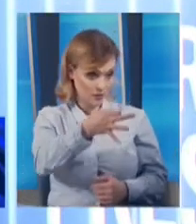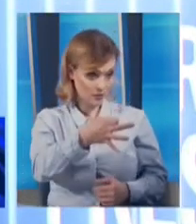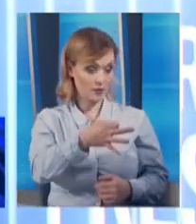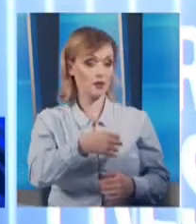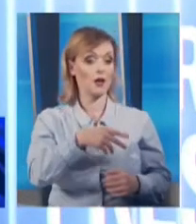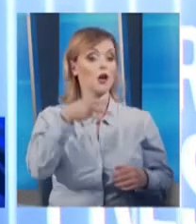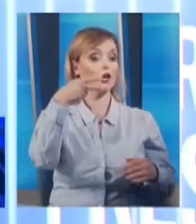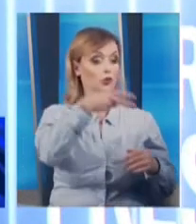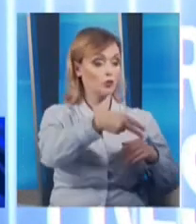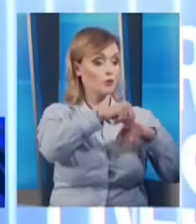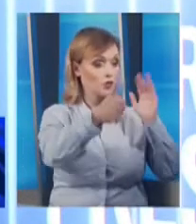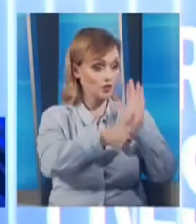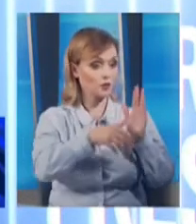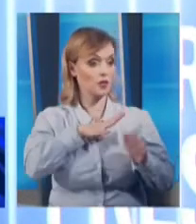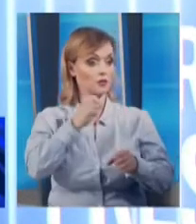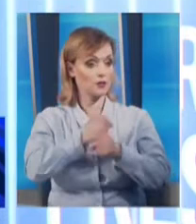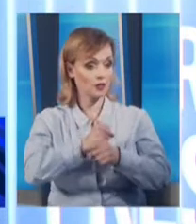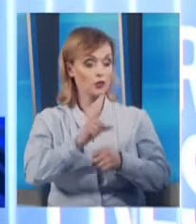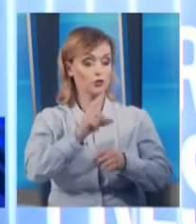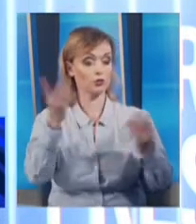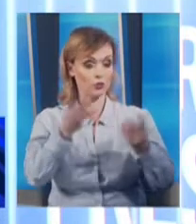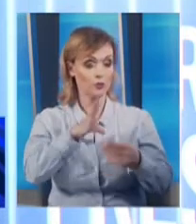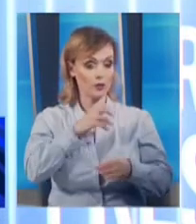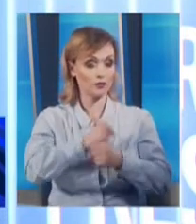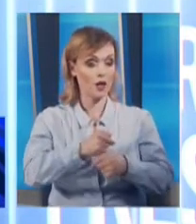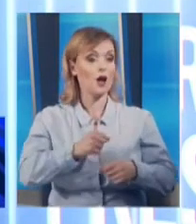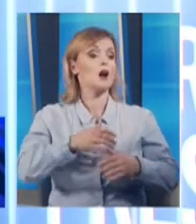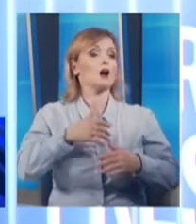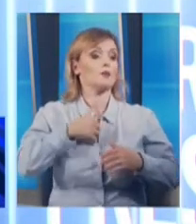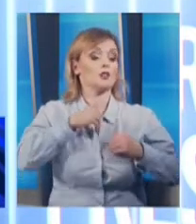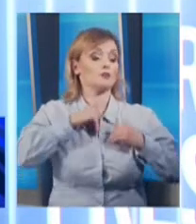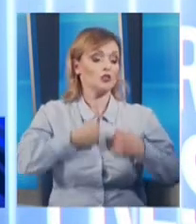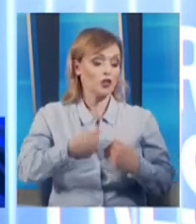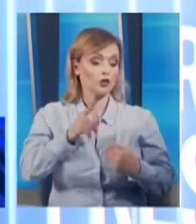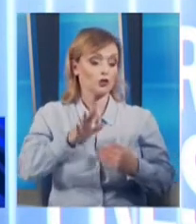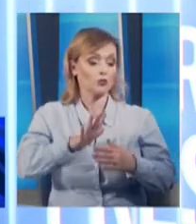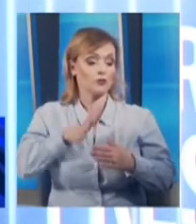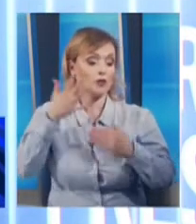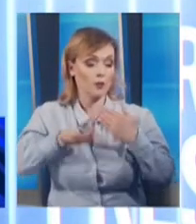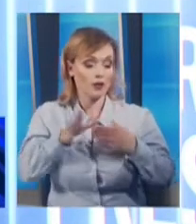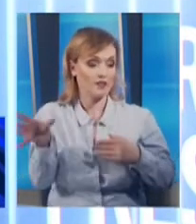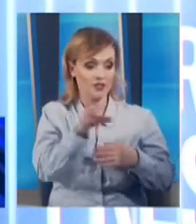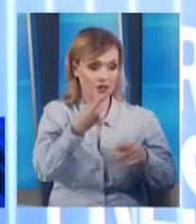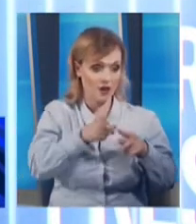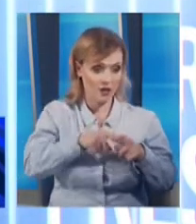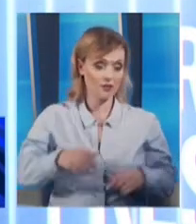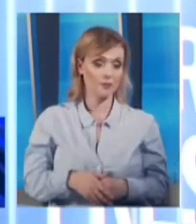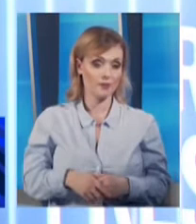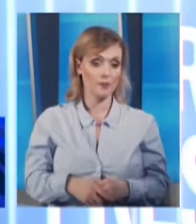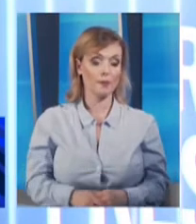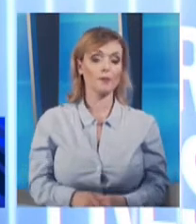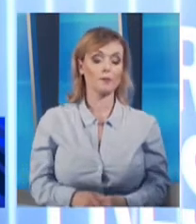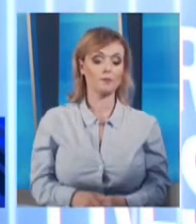făcut ceea ce trebuia pentru țară. Păcat că acest lucru nu s-a înțeles până acum de mai mulți politicieni, iar eu sunt